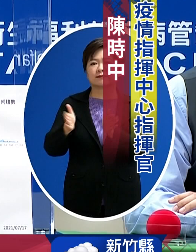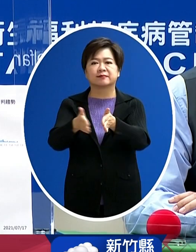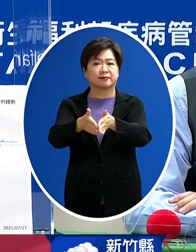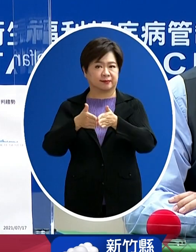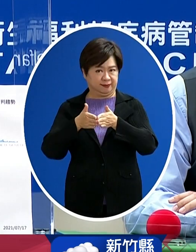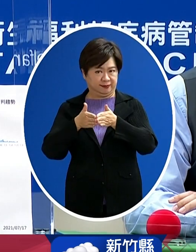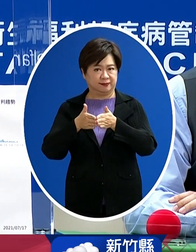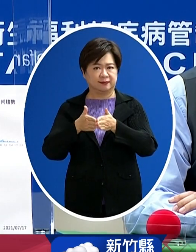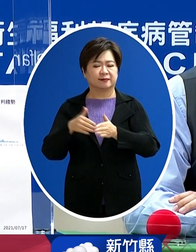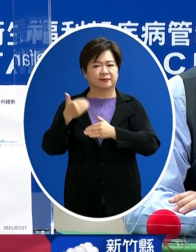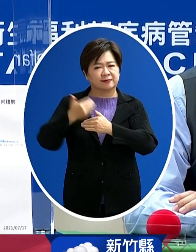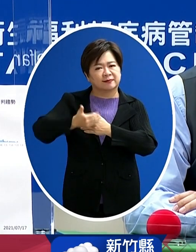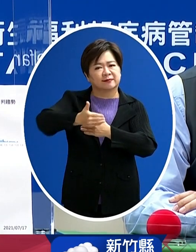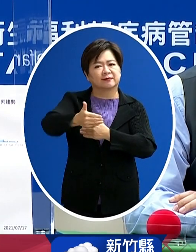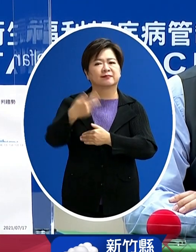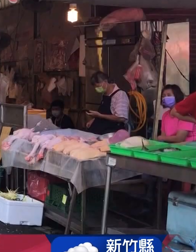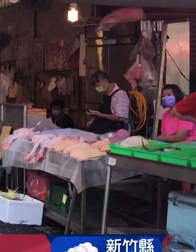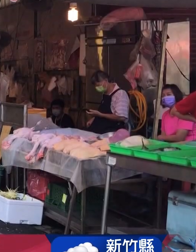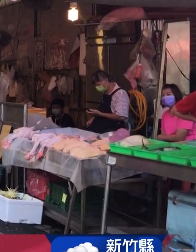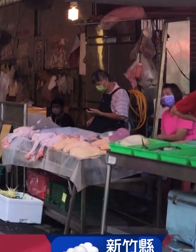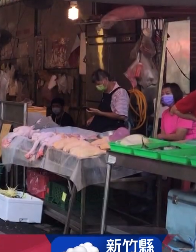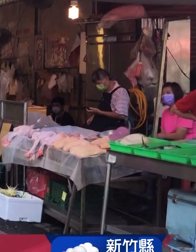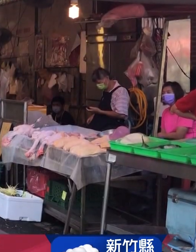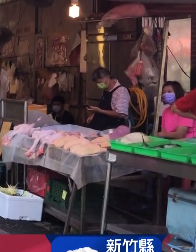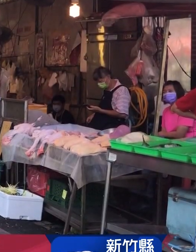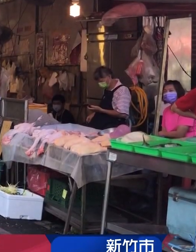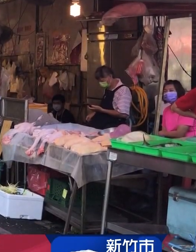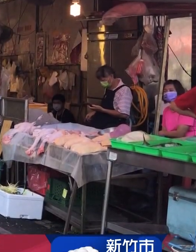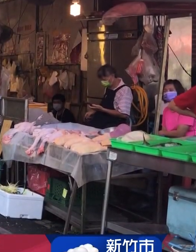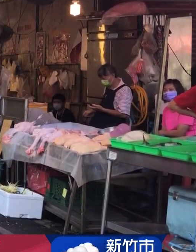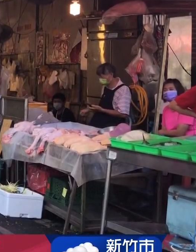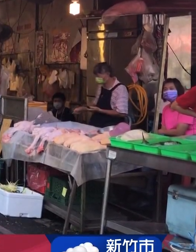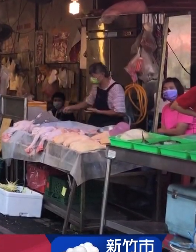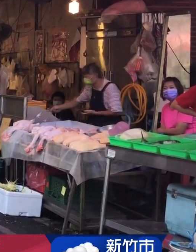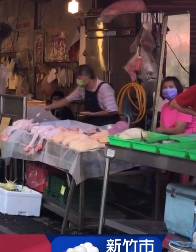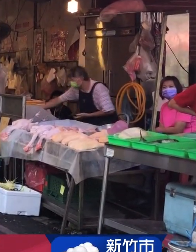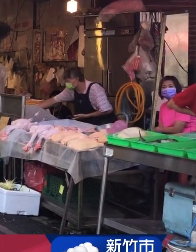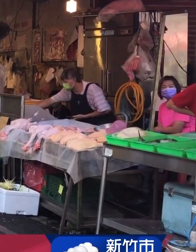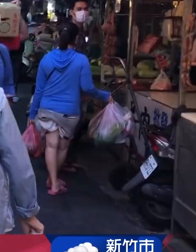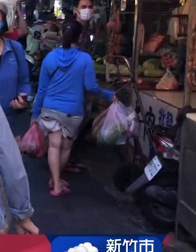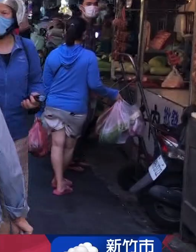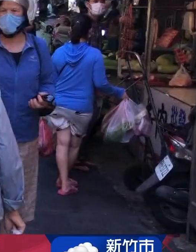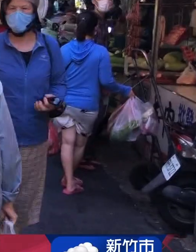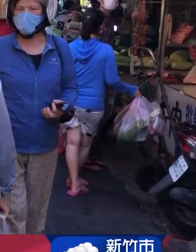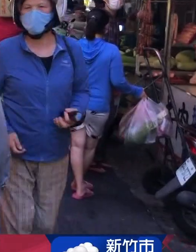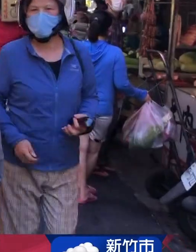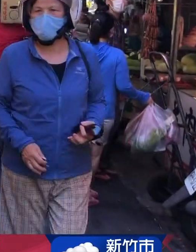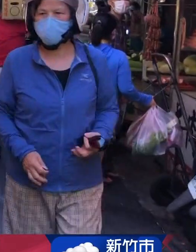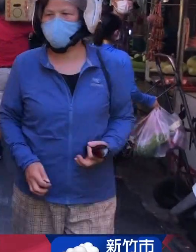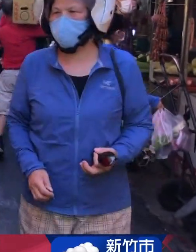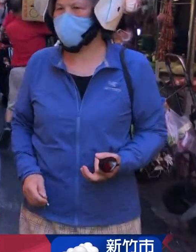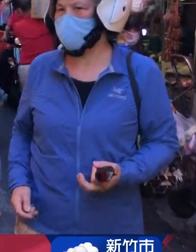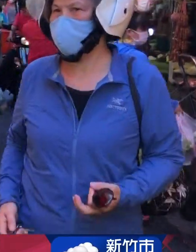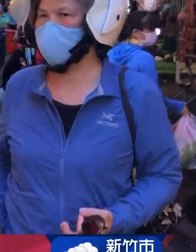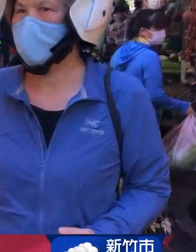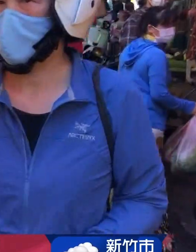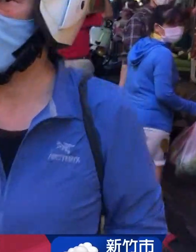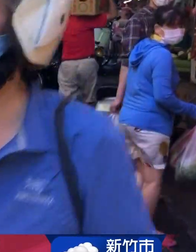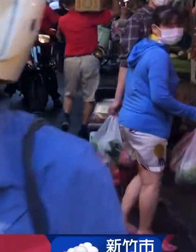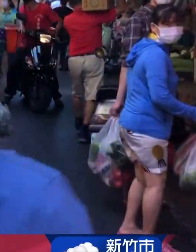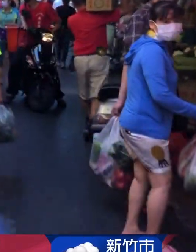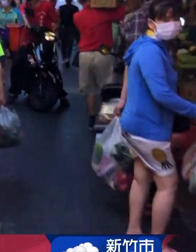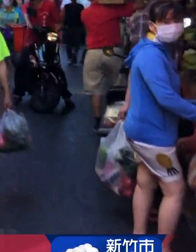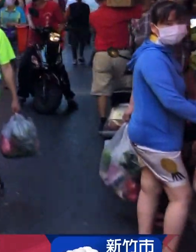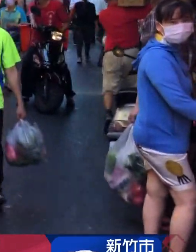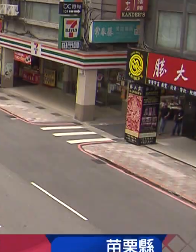会陆陆续续的来进行。 直言下个礼拜各部会重点都会放在降级解封的准备，同时宣布开放